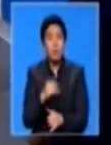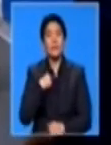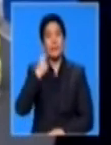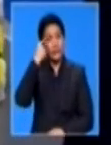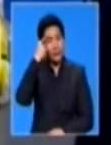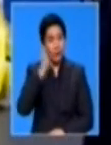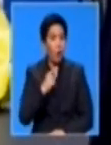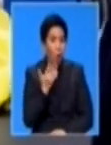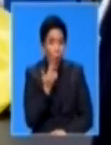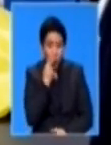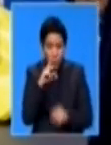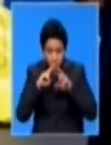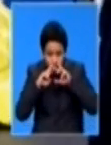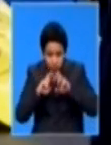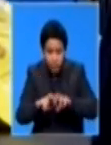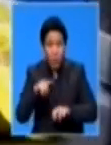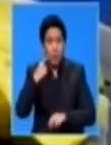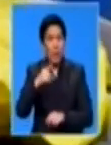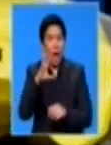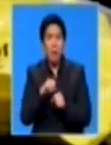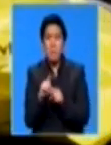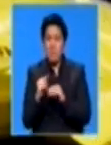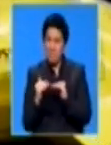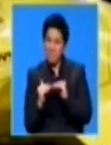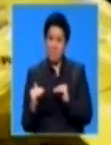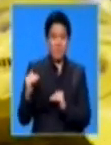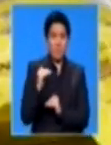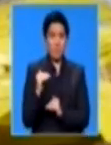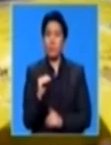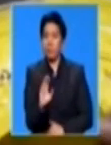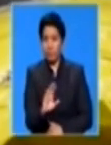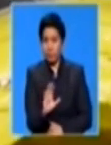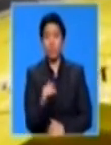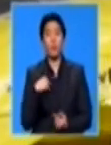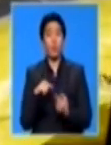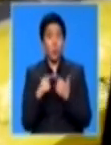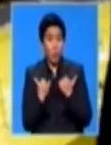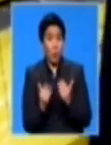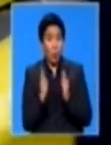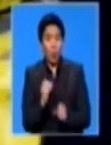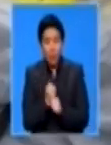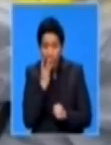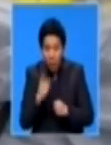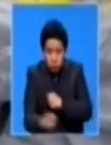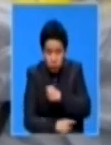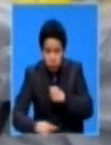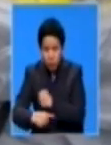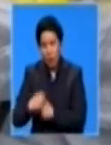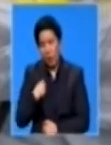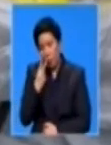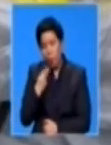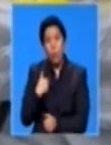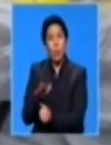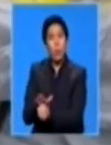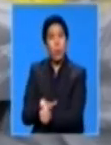มาท่านจะเอาเปรียบเขาไม่ได้นะครับแล้วก็วันนี้ประชาชนที่เป็นชาวไร่ชาวนานั้นน่าสงสารน่าเห็นใจ